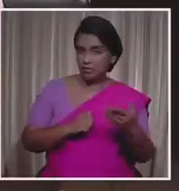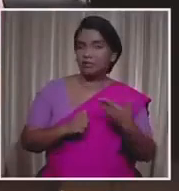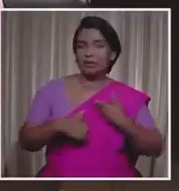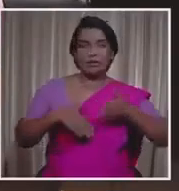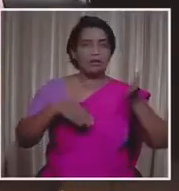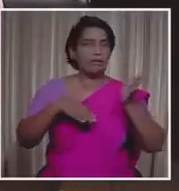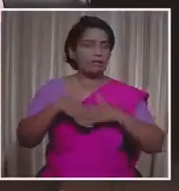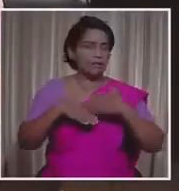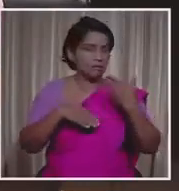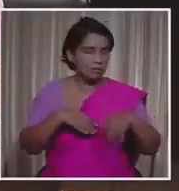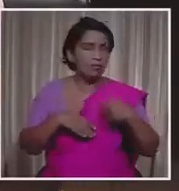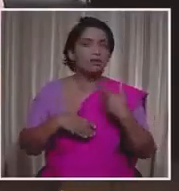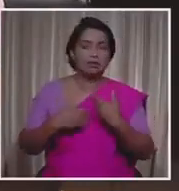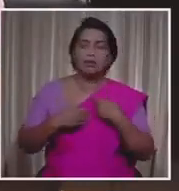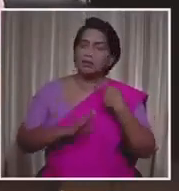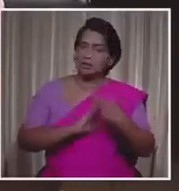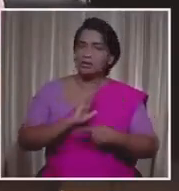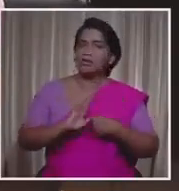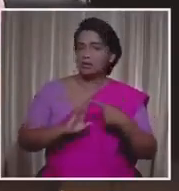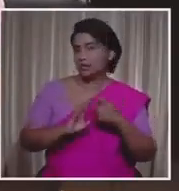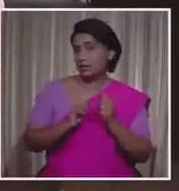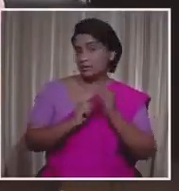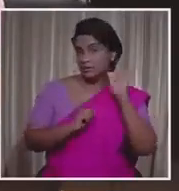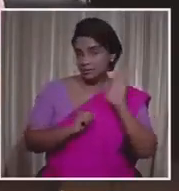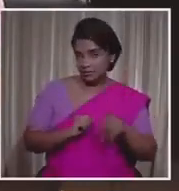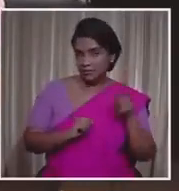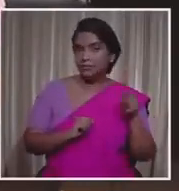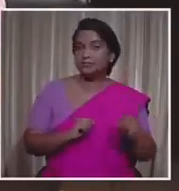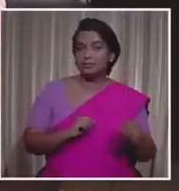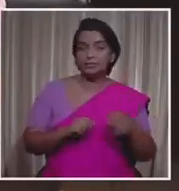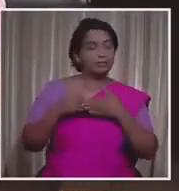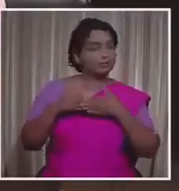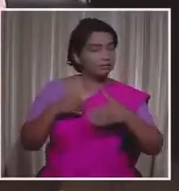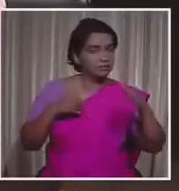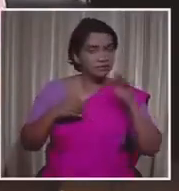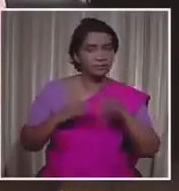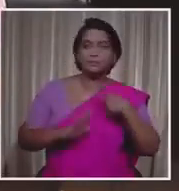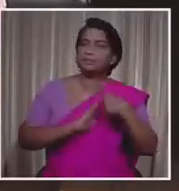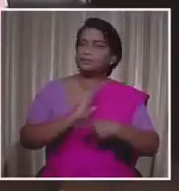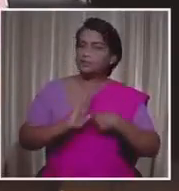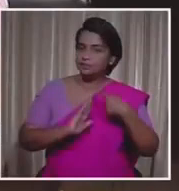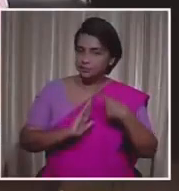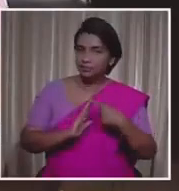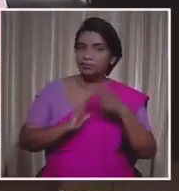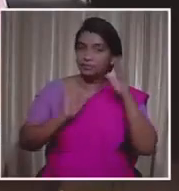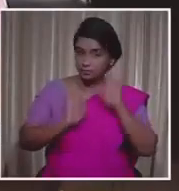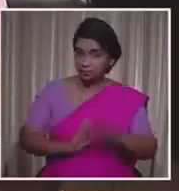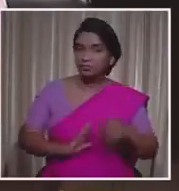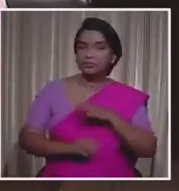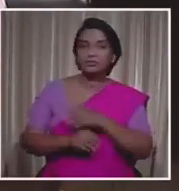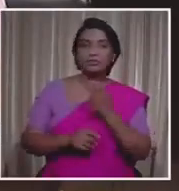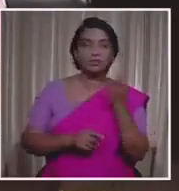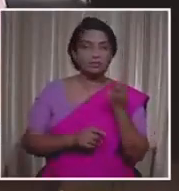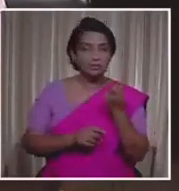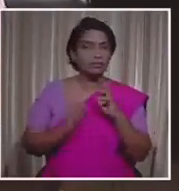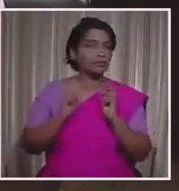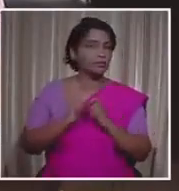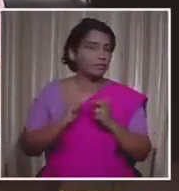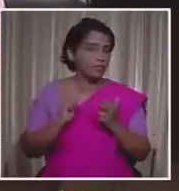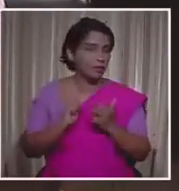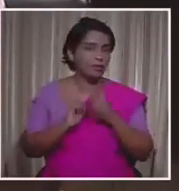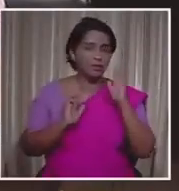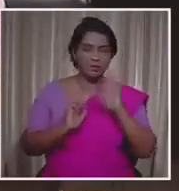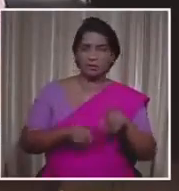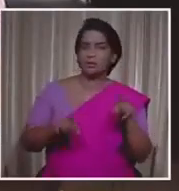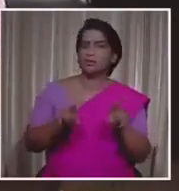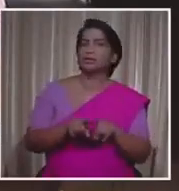මුහුණ දීමට අප රටටද සිදු වූ අතර ඒ වන විටත් ශ්‍රී ලංකාවේ පැවති ආර්ථික අර්බුදය හමුවේ